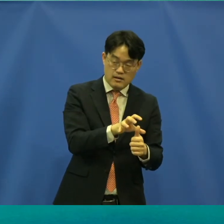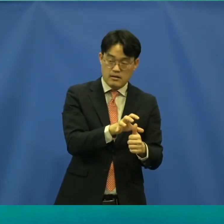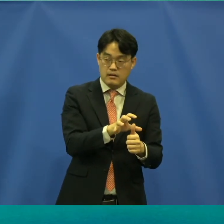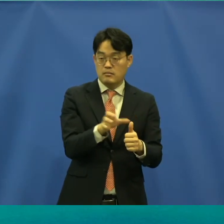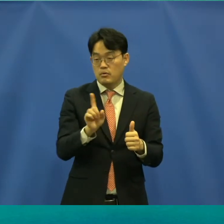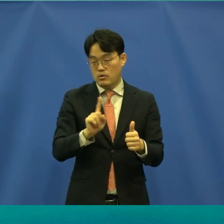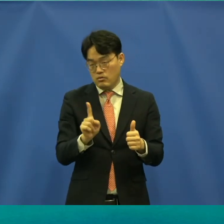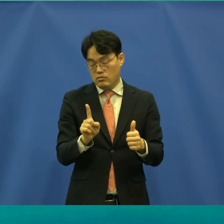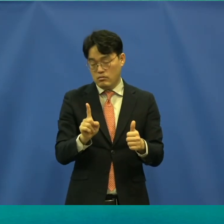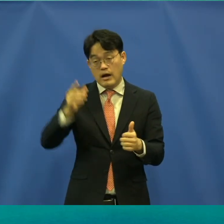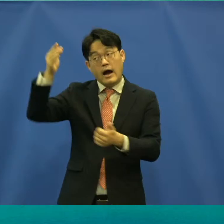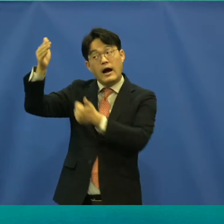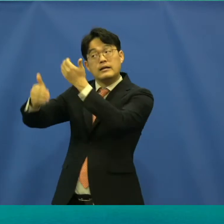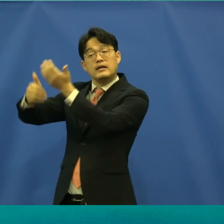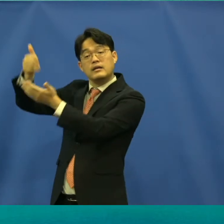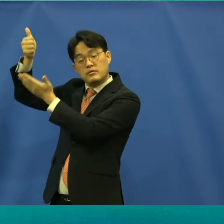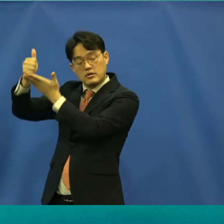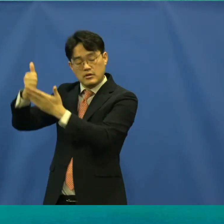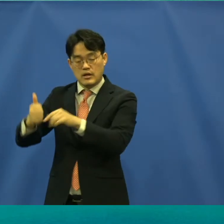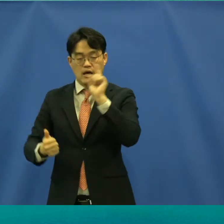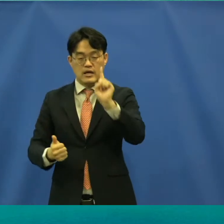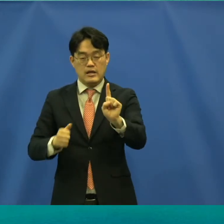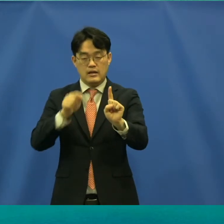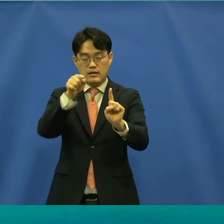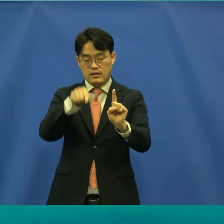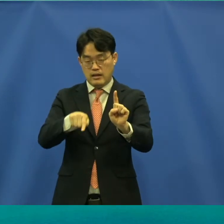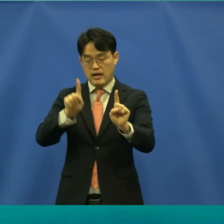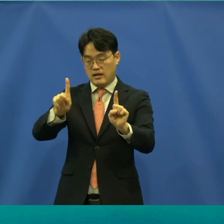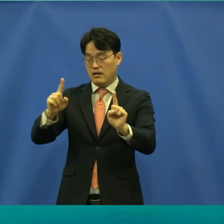하나님은 1대1의 관계에서 말씀하십니다.